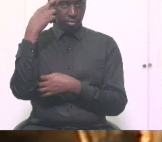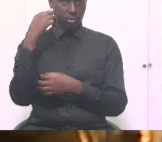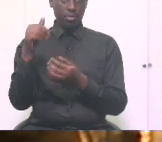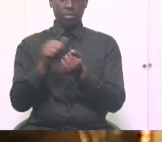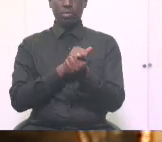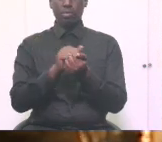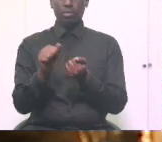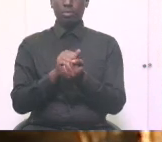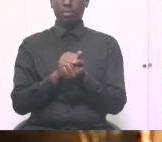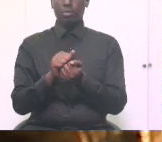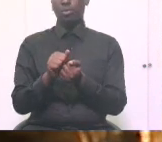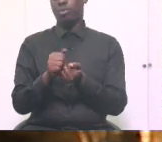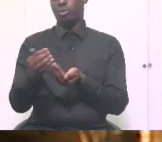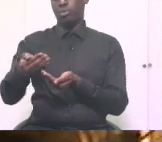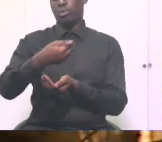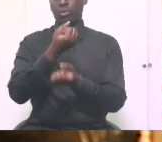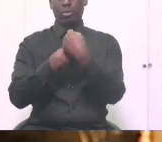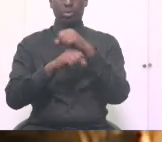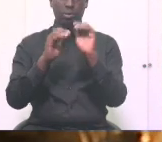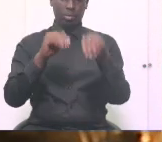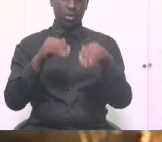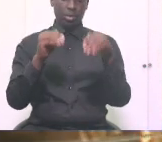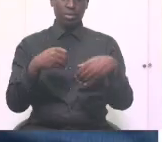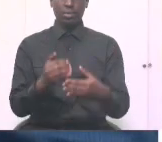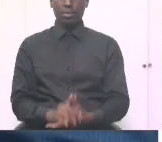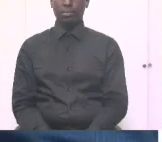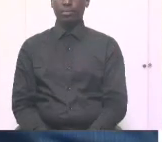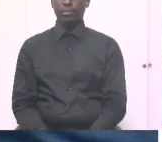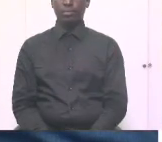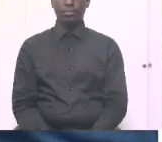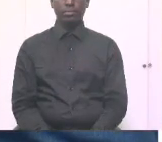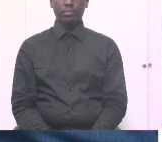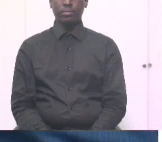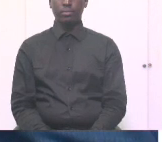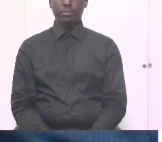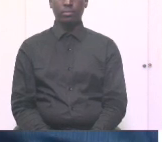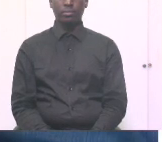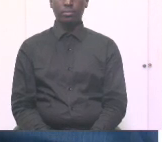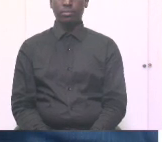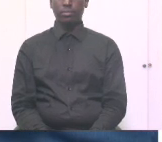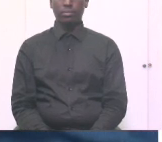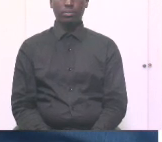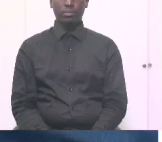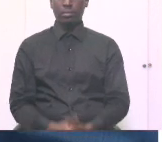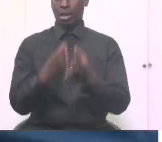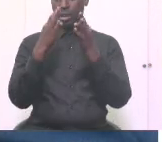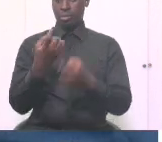n'ihungabana ry'umusaruro w'ibikorwa by'ubuhinzi twebwe mu mibare hari ibyo